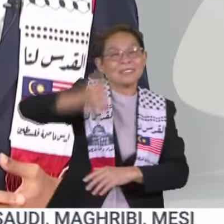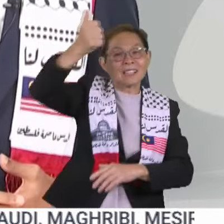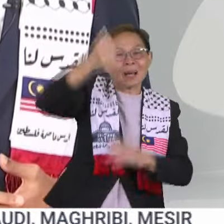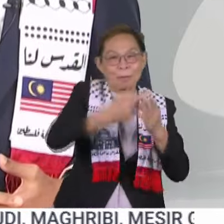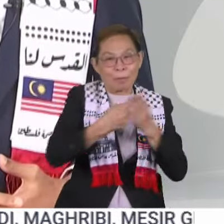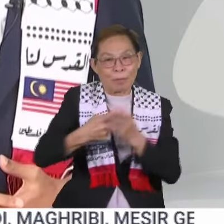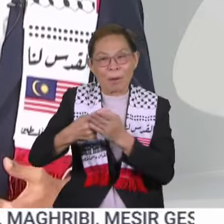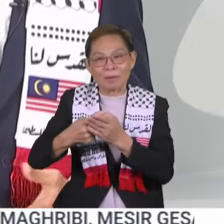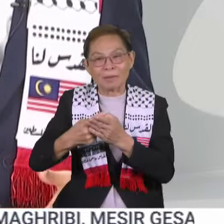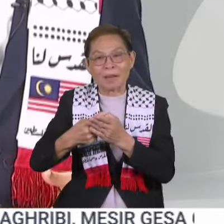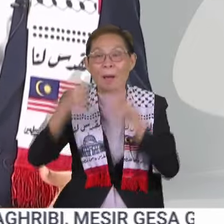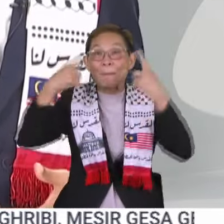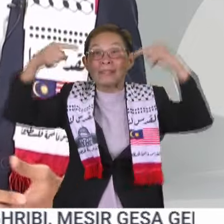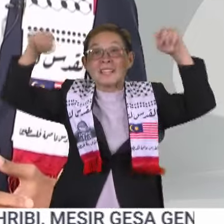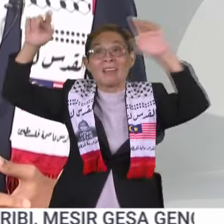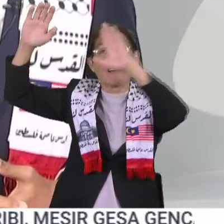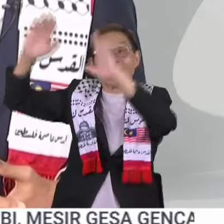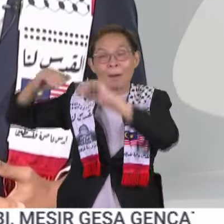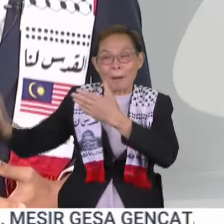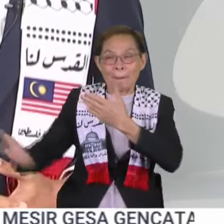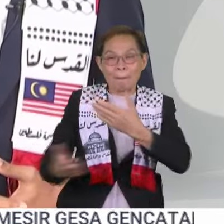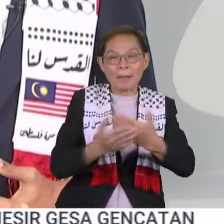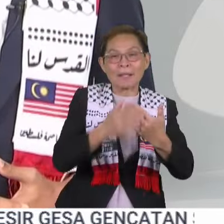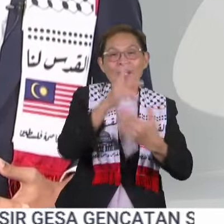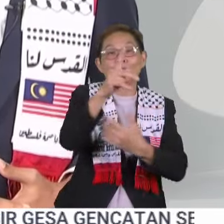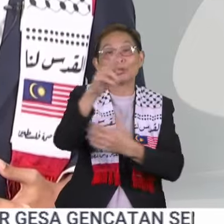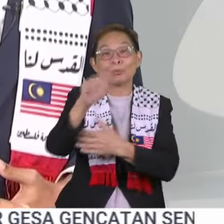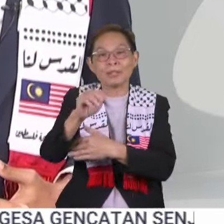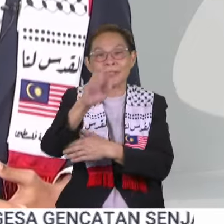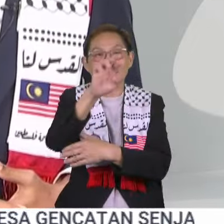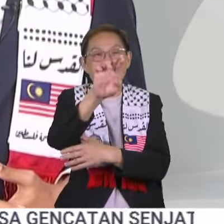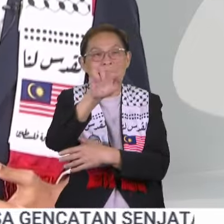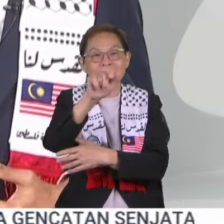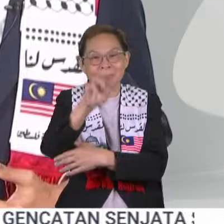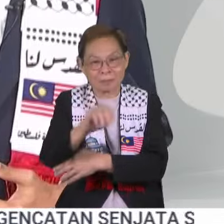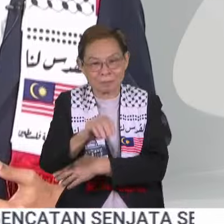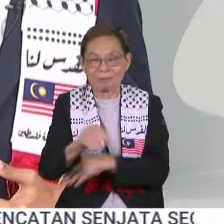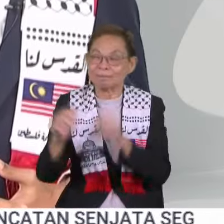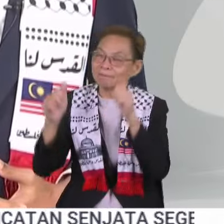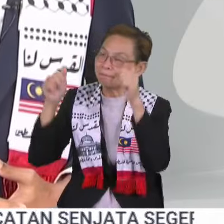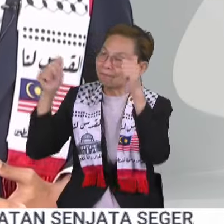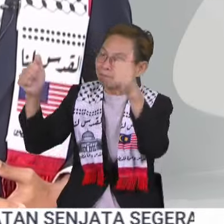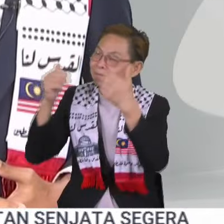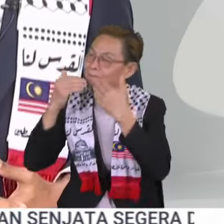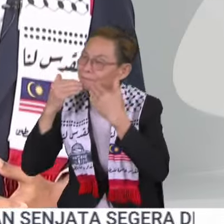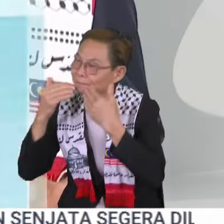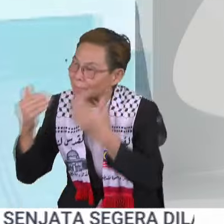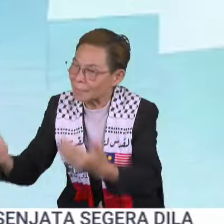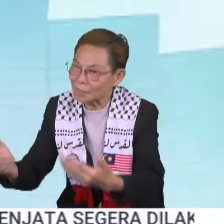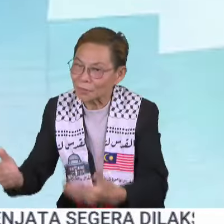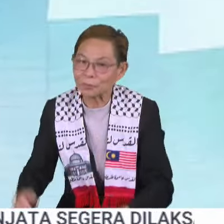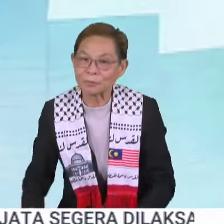perpaduan penuhi harapan. Kembali ke Kota Media, Angkasa Puri. Baik, terima kasih Baharum.